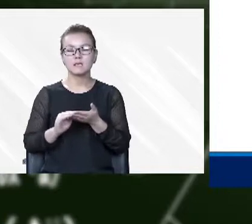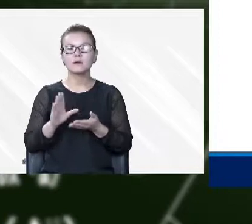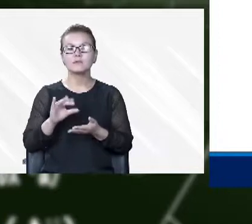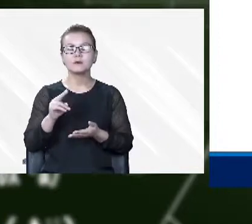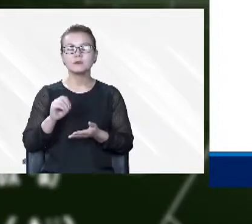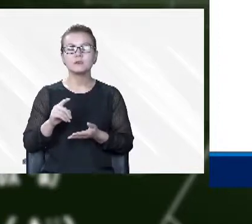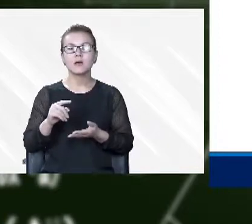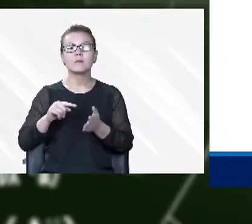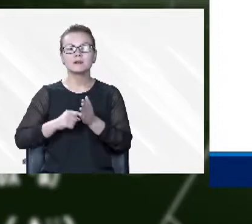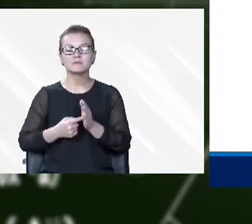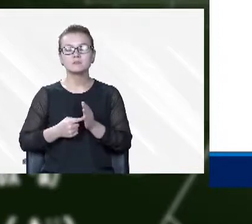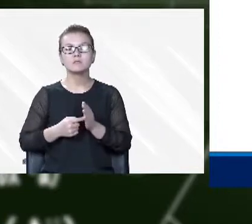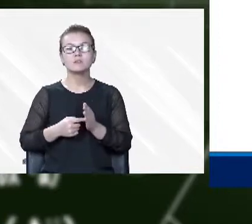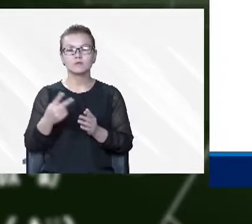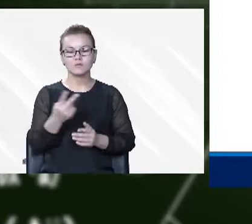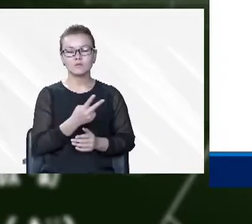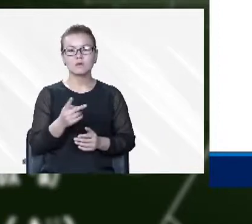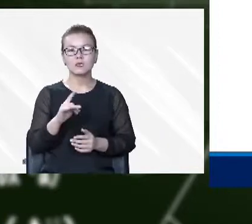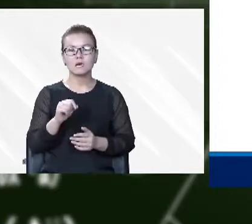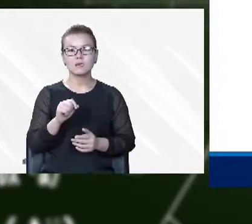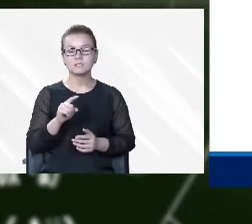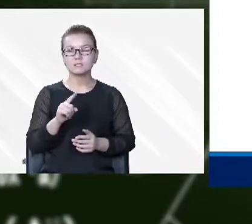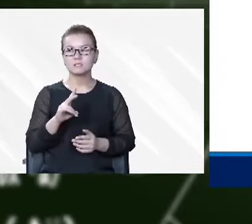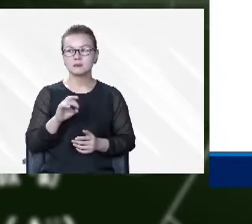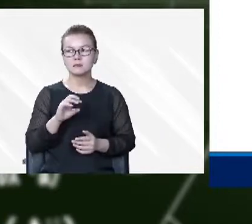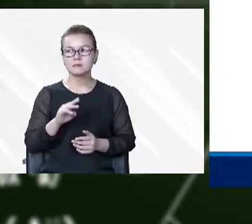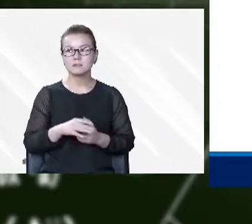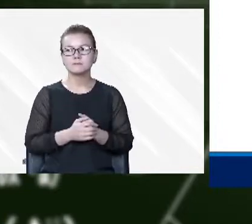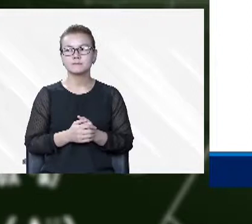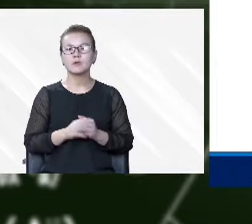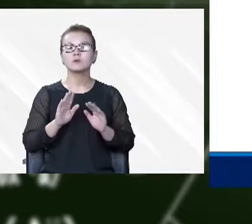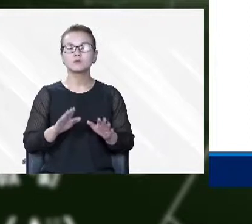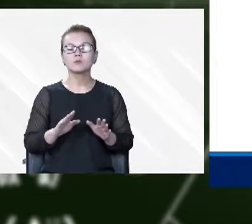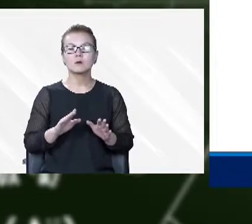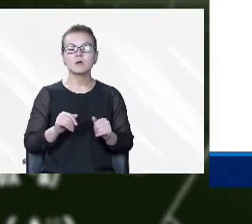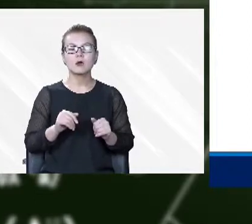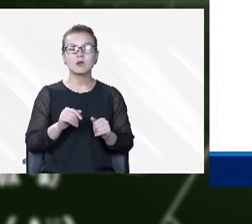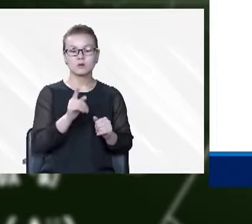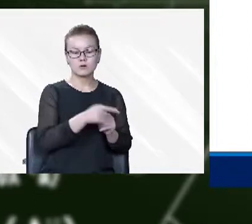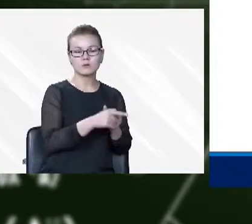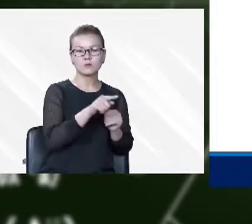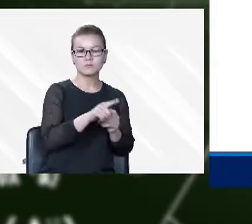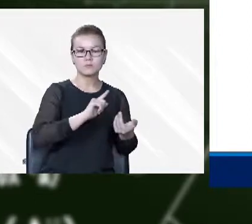разностей. Так что разложим на множители только знаменатель второй дроби,